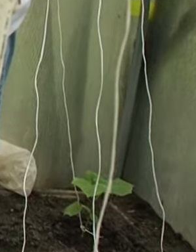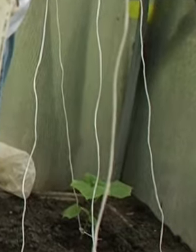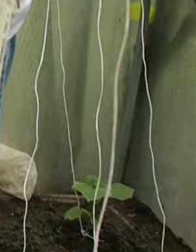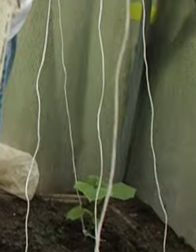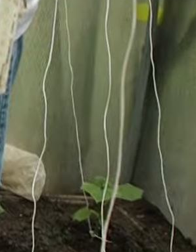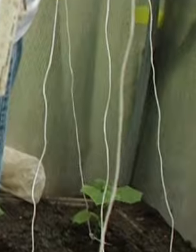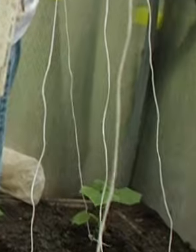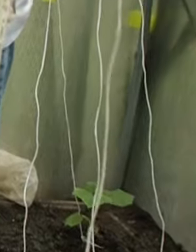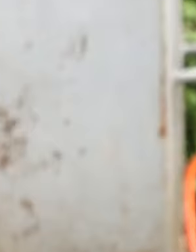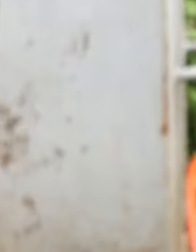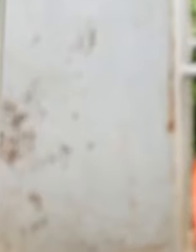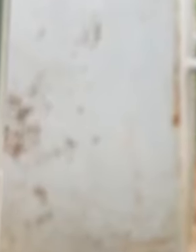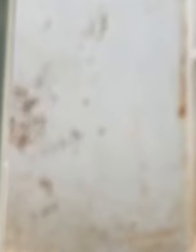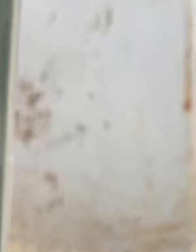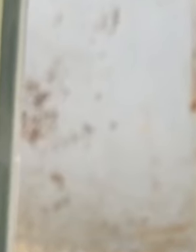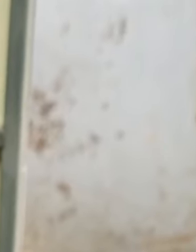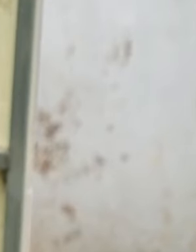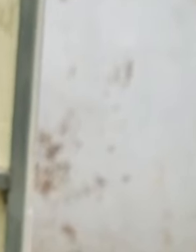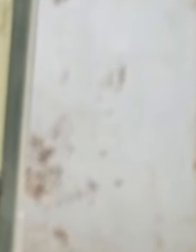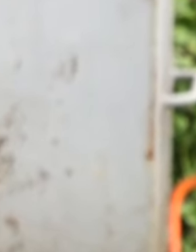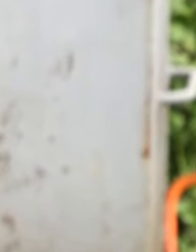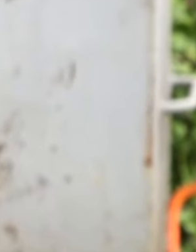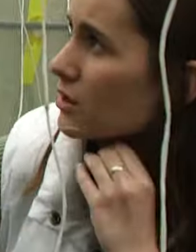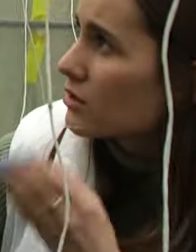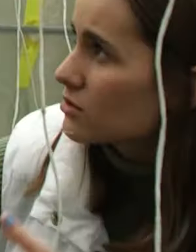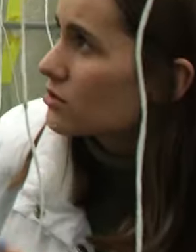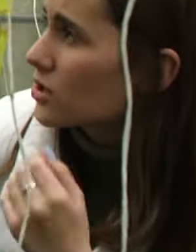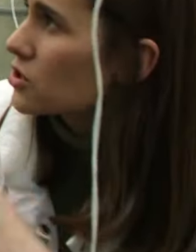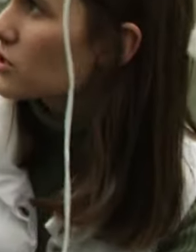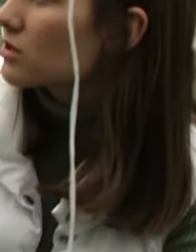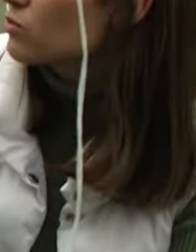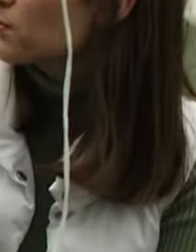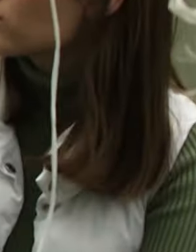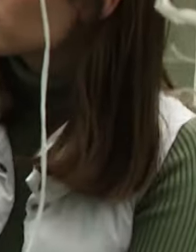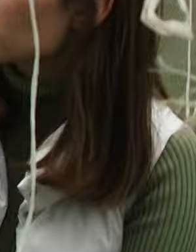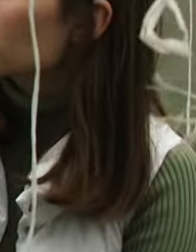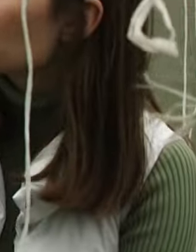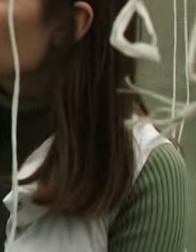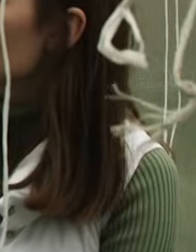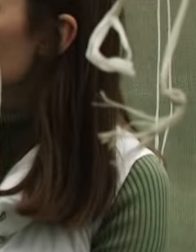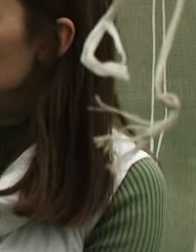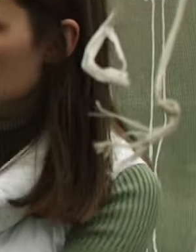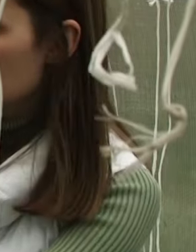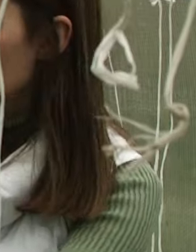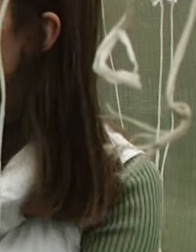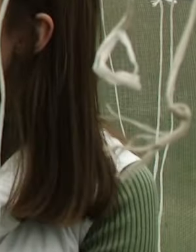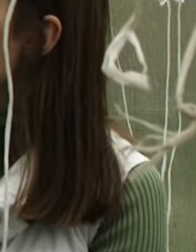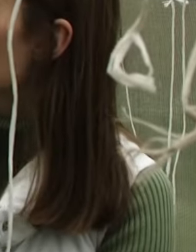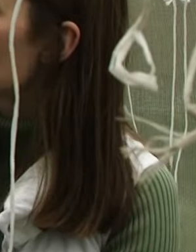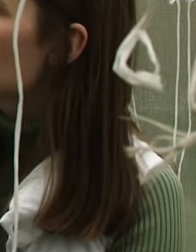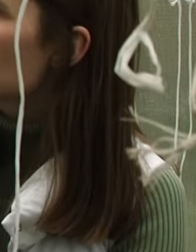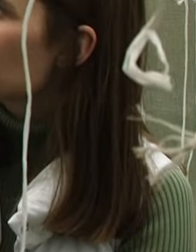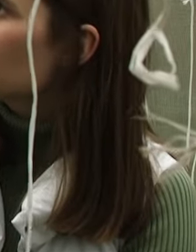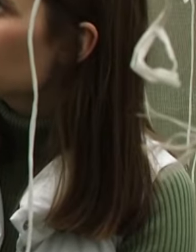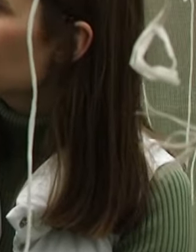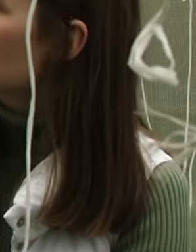с прорезью внизу. Да вот вы говорите, вы руку сломали, да? Тяжко же управляться одной, вот со всей этой